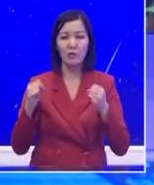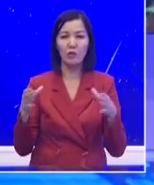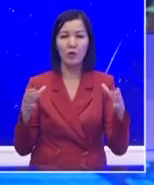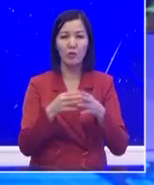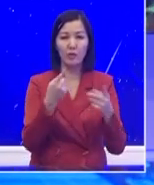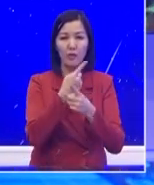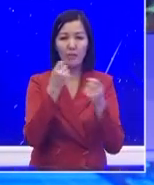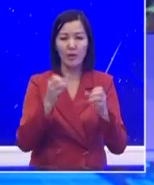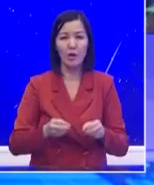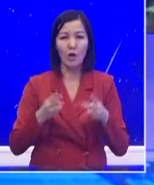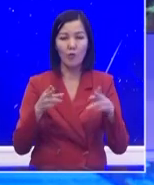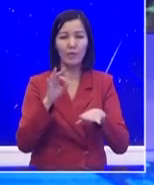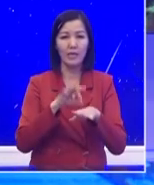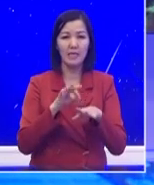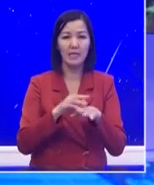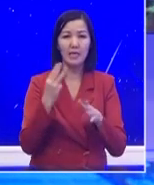сүйенсек, қауіпті кеселден